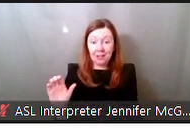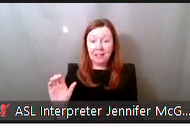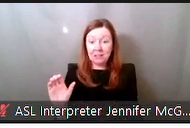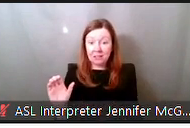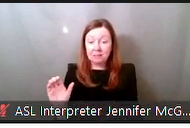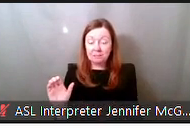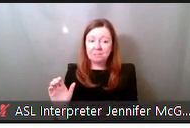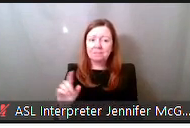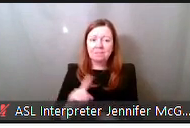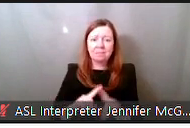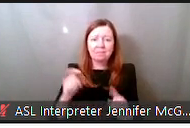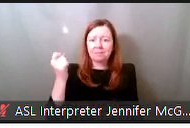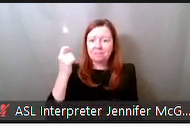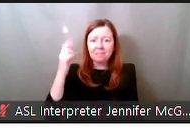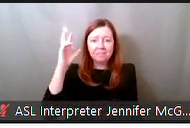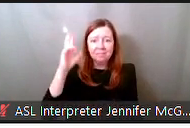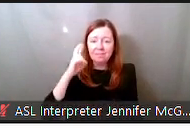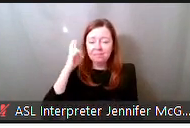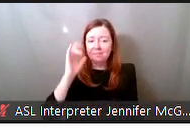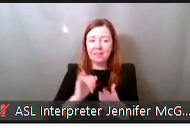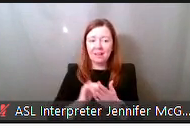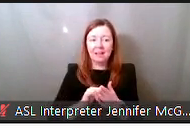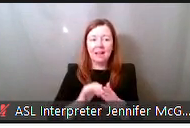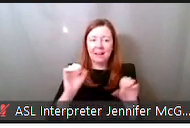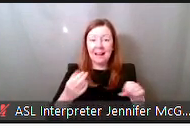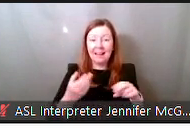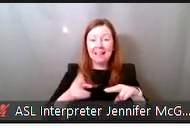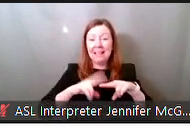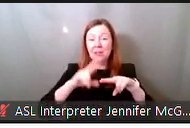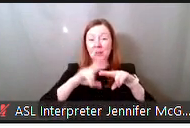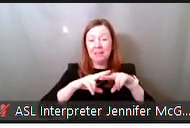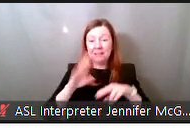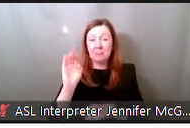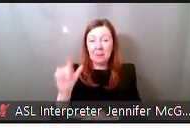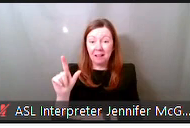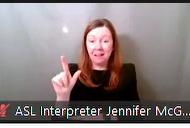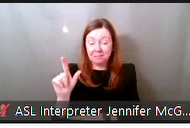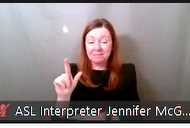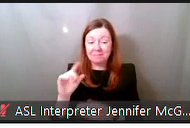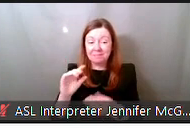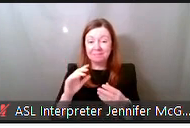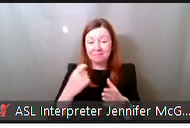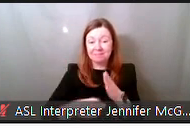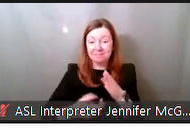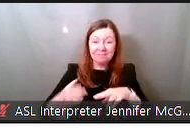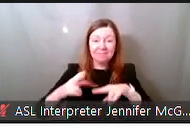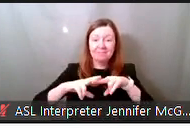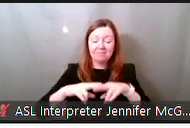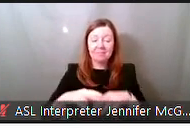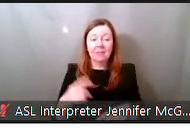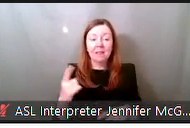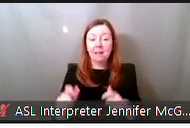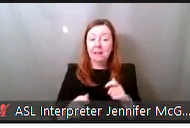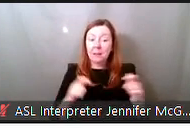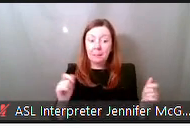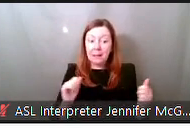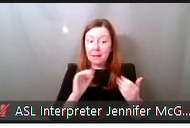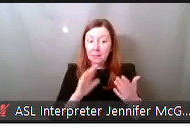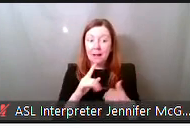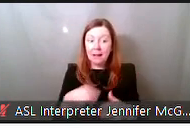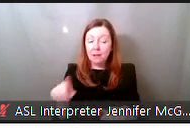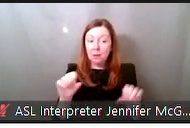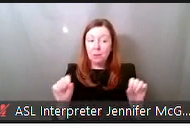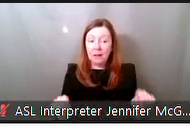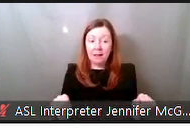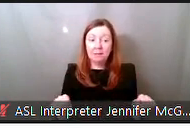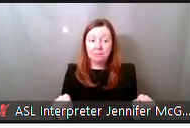我们说到用空调的重要性，我们知道用了这样的情况下呢，你们的电水电